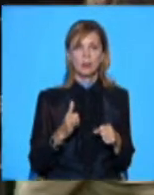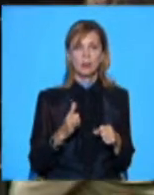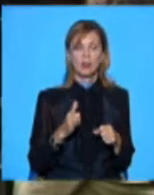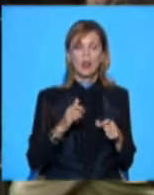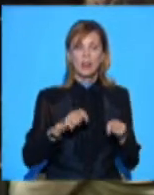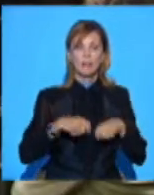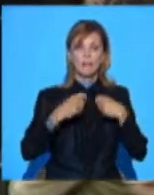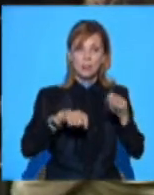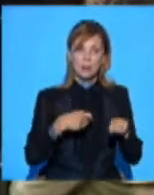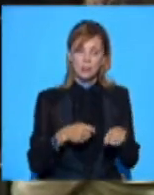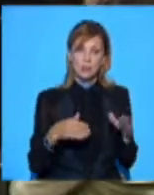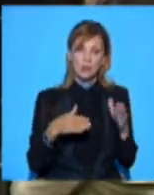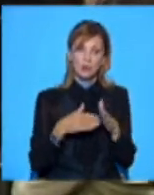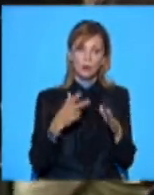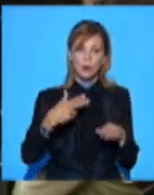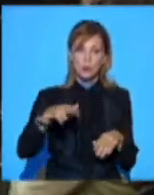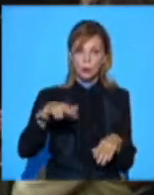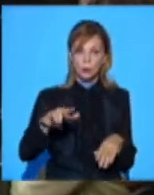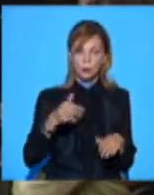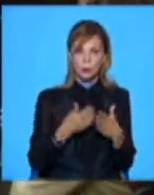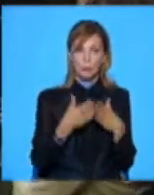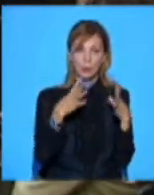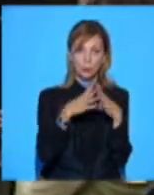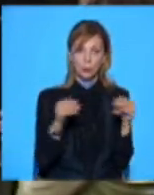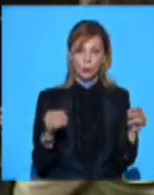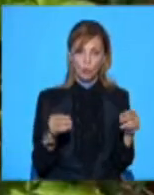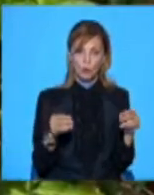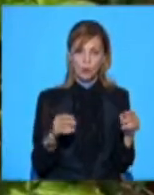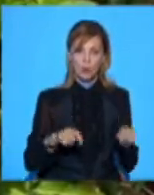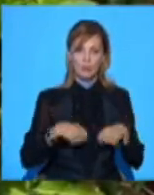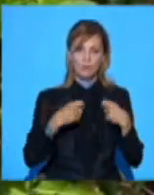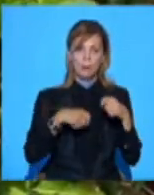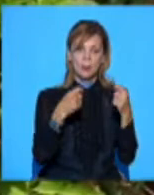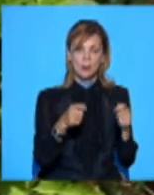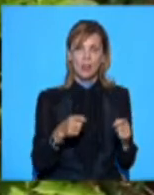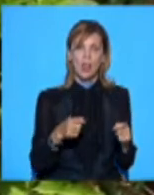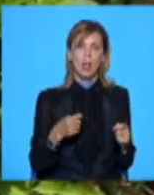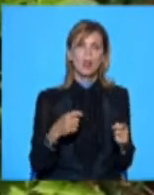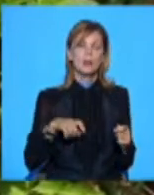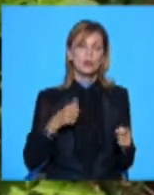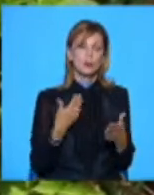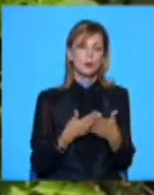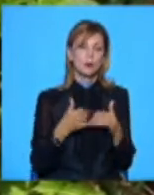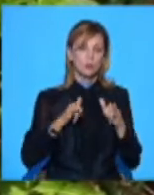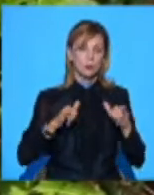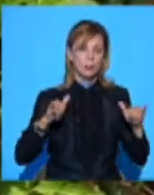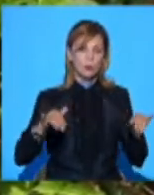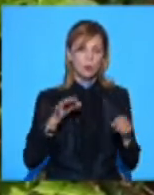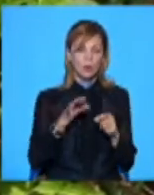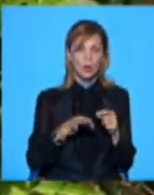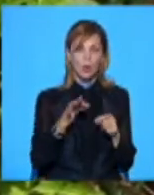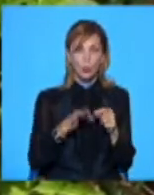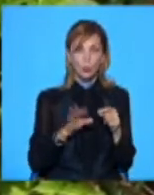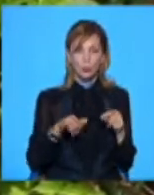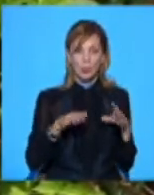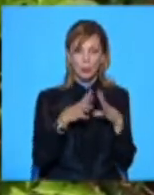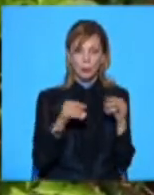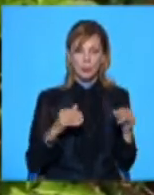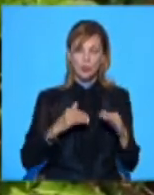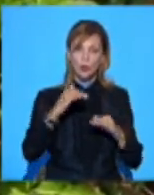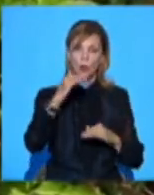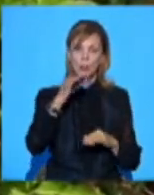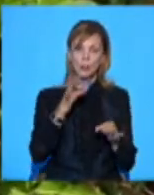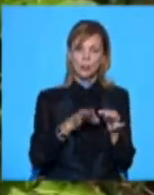și a dezvoltării economice a României. Investițiile garantează dezvoltarea sănătoasă a economiei și o